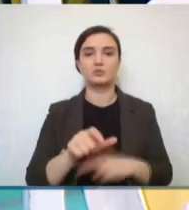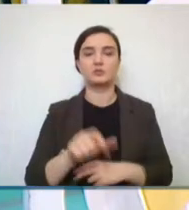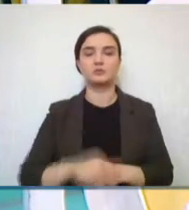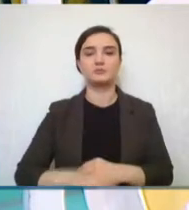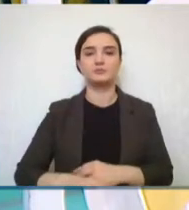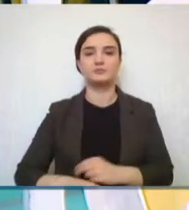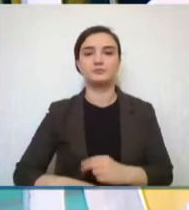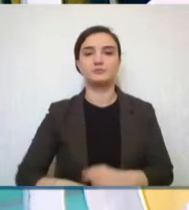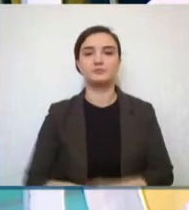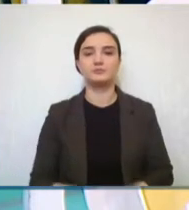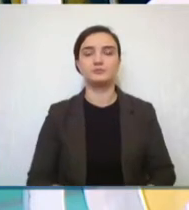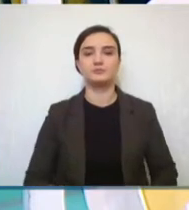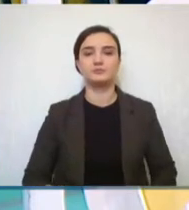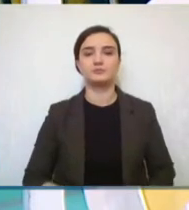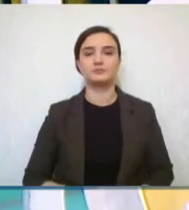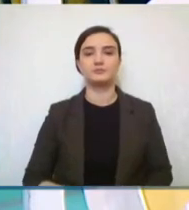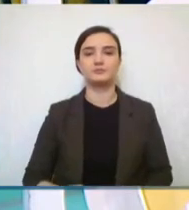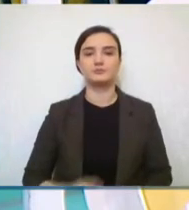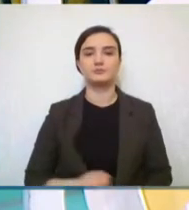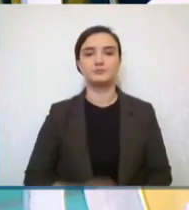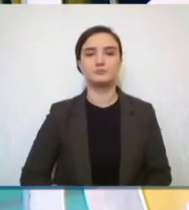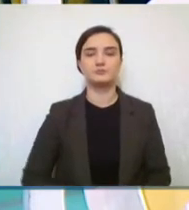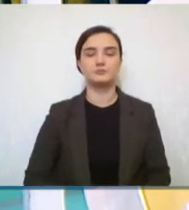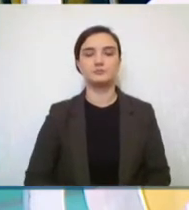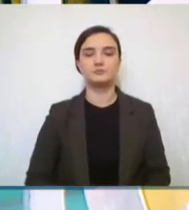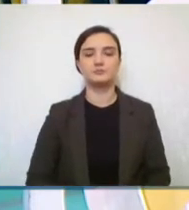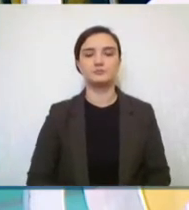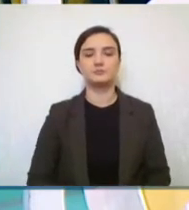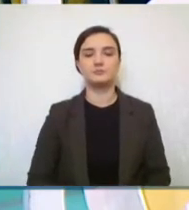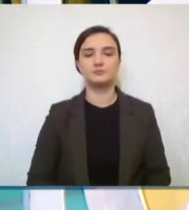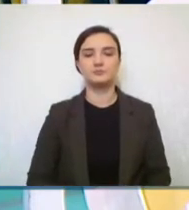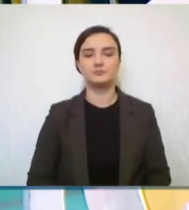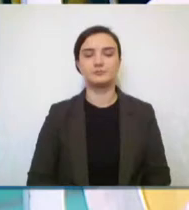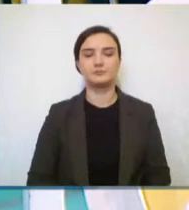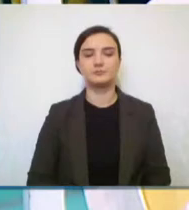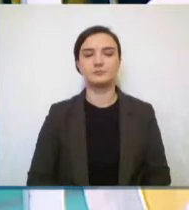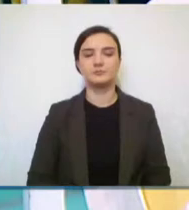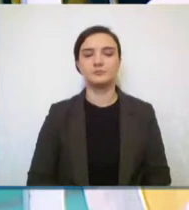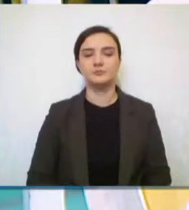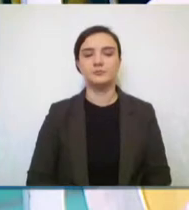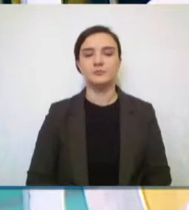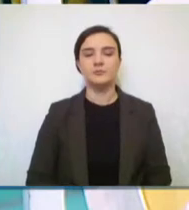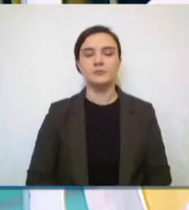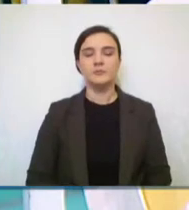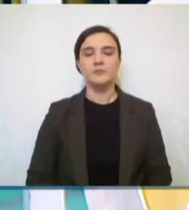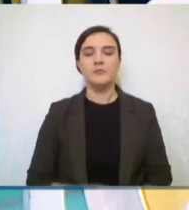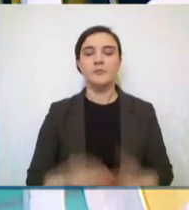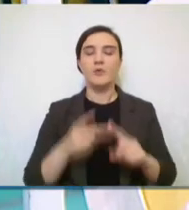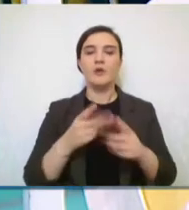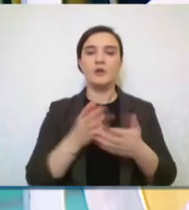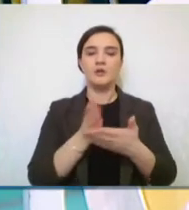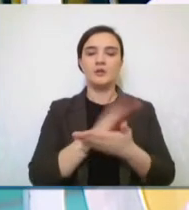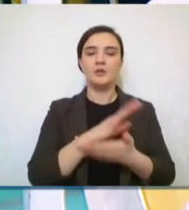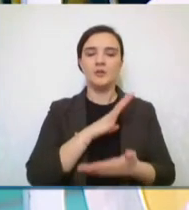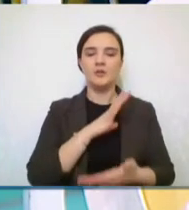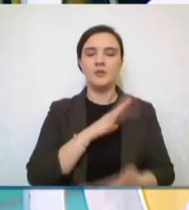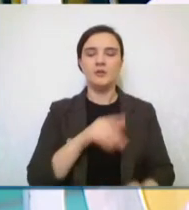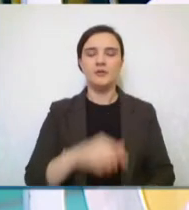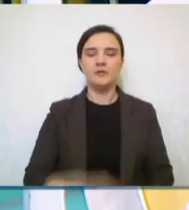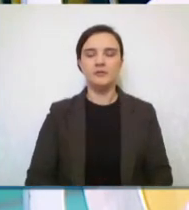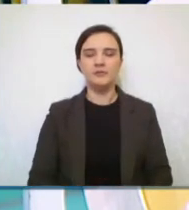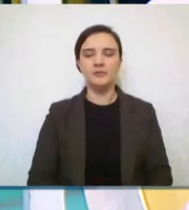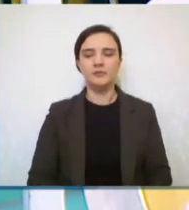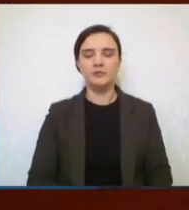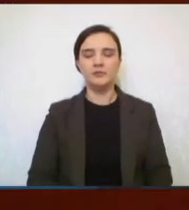ეს იყო ერთი მეორე ნაწილი იყო იმ მდგომარეობაში როგორ უნდა კითხვა რო გამეორება რეალურად